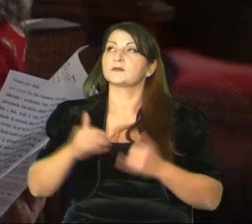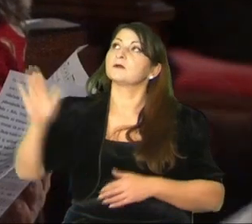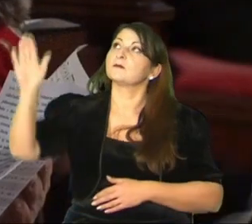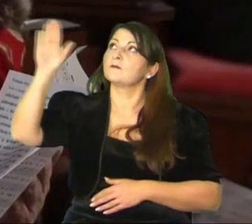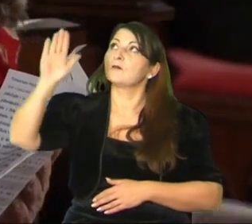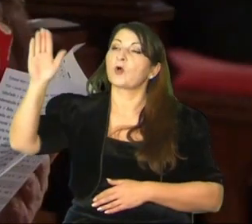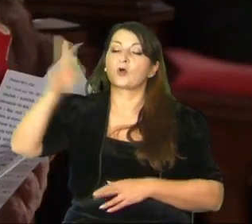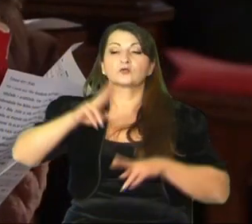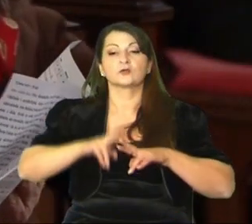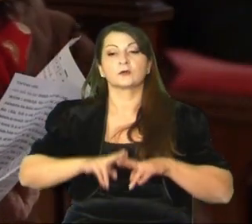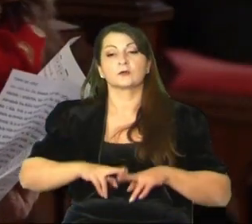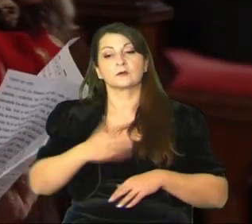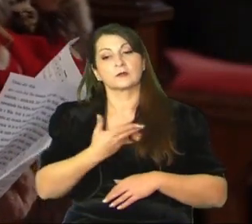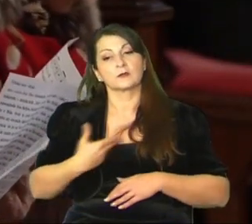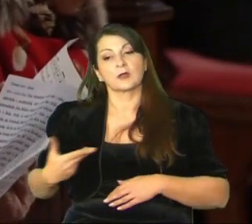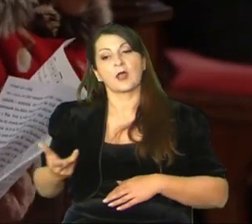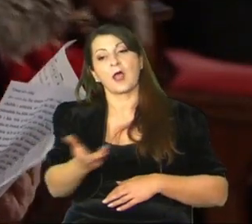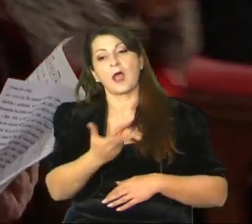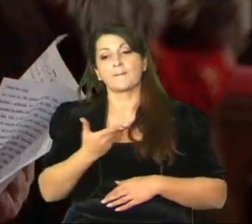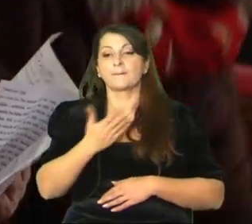Bože, buď nám